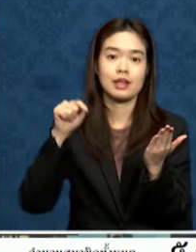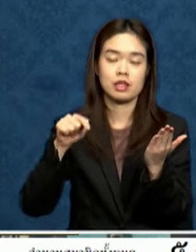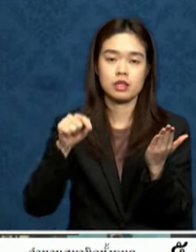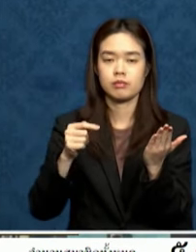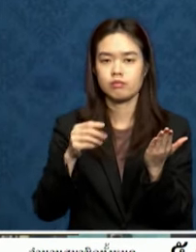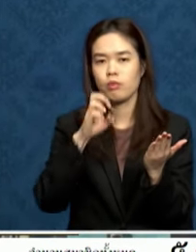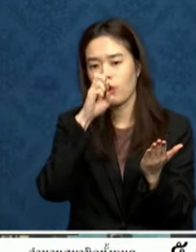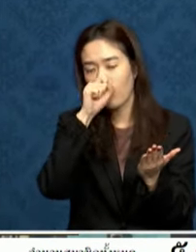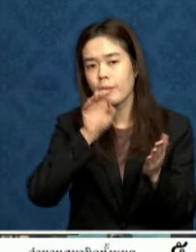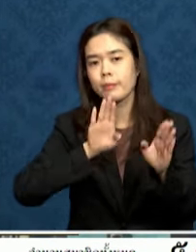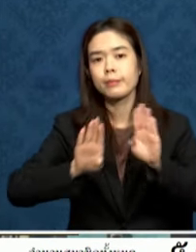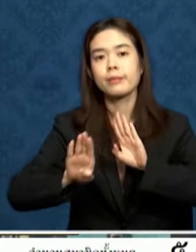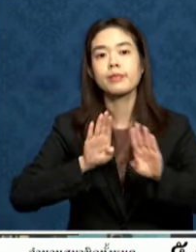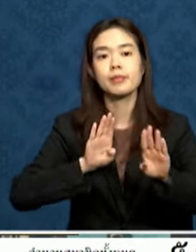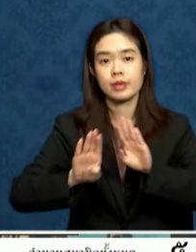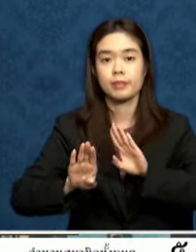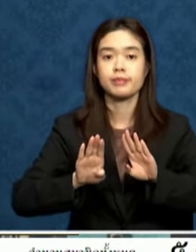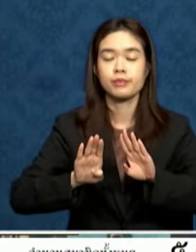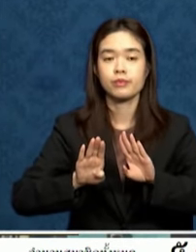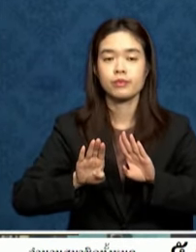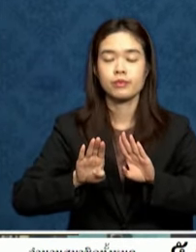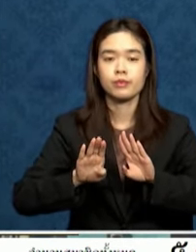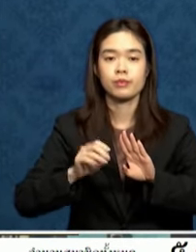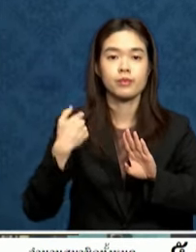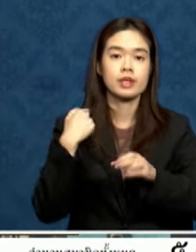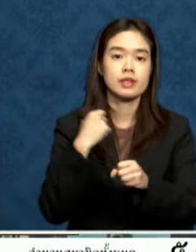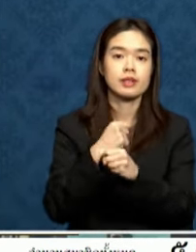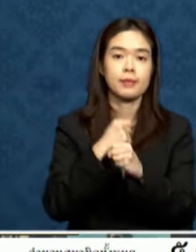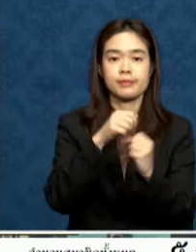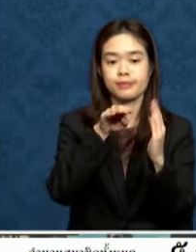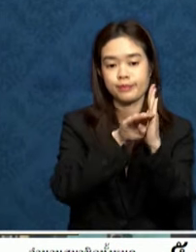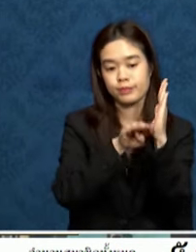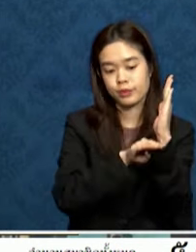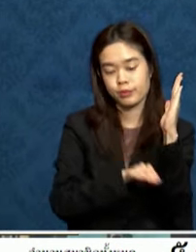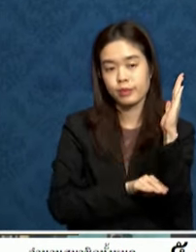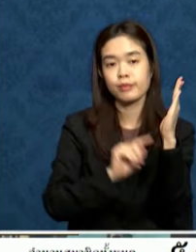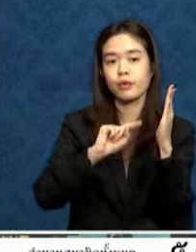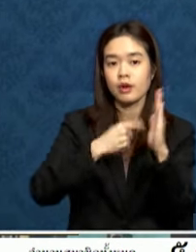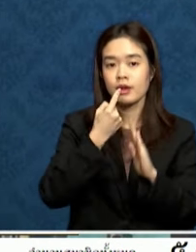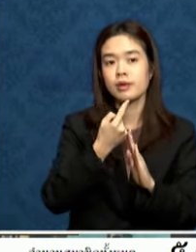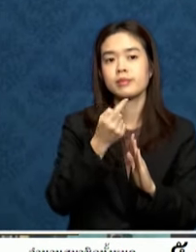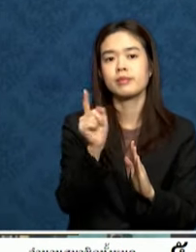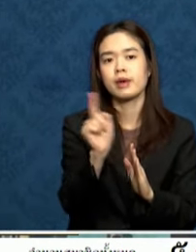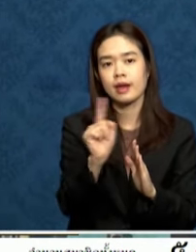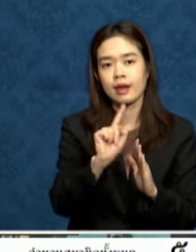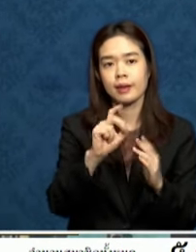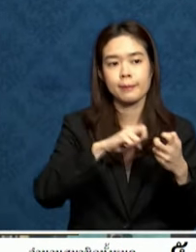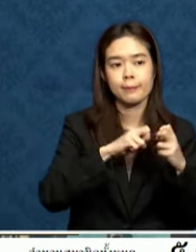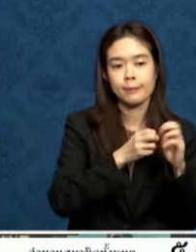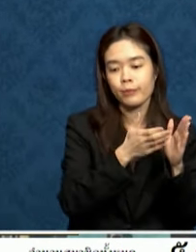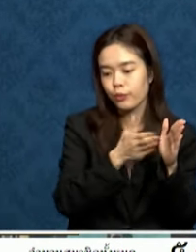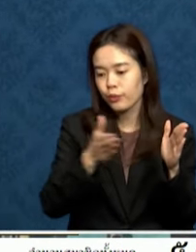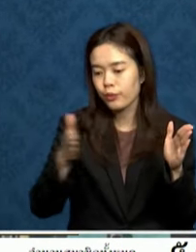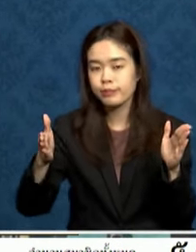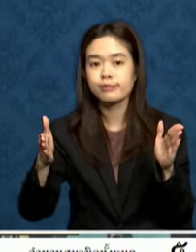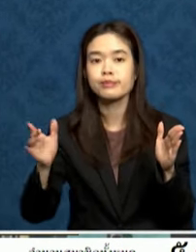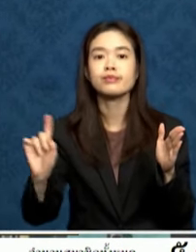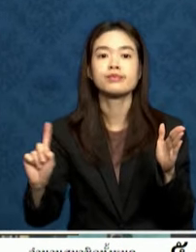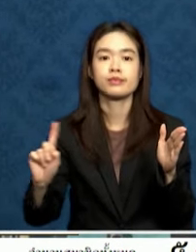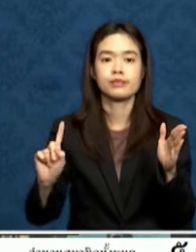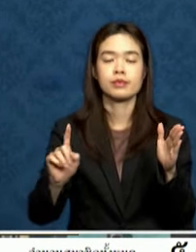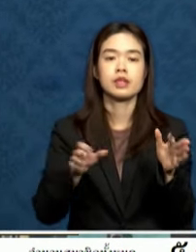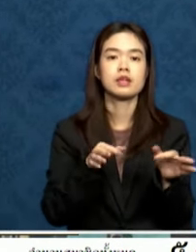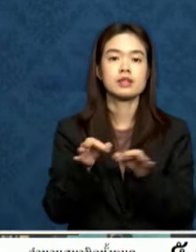อันไหนที่ดำเนินการจากเบาสุดไปหาหนักสุดผมขอ